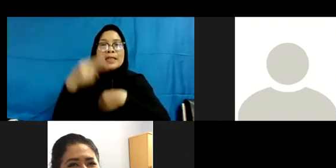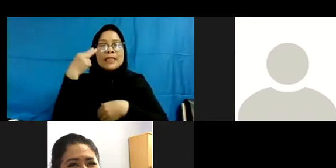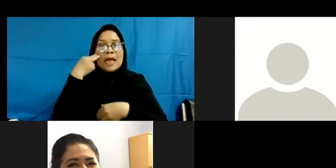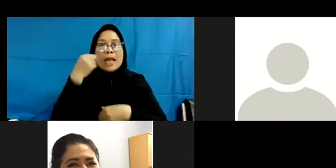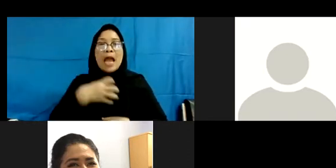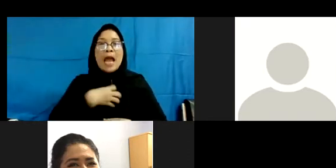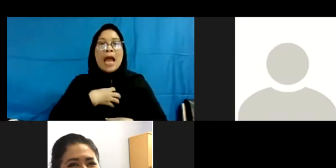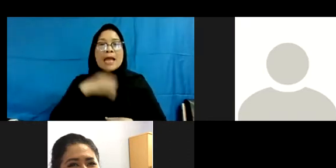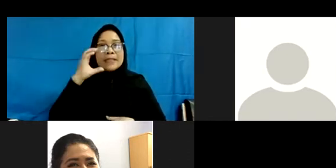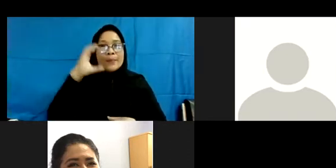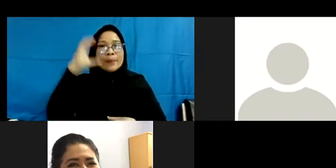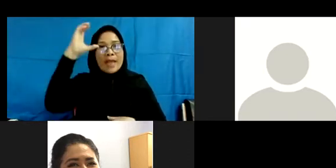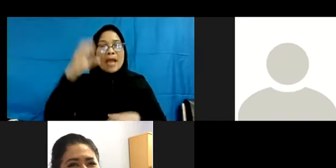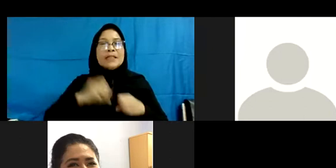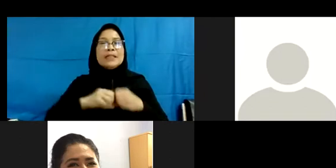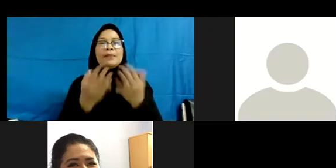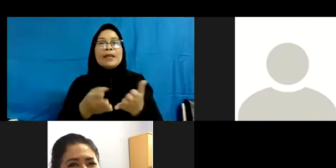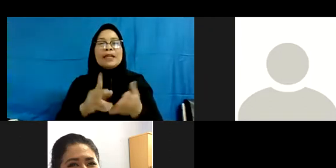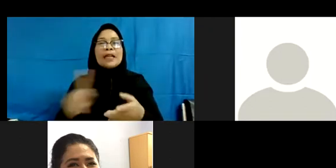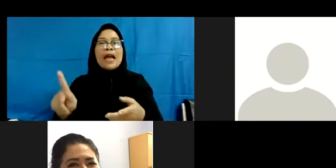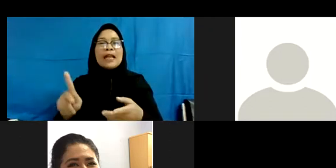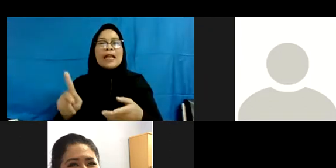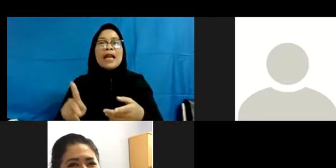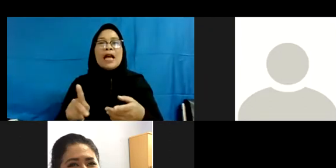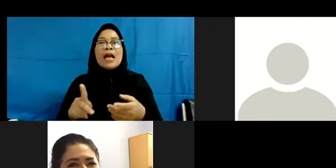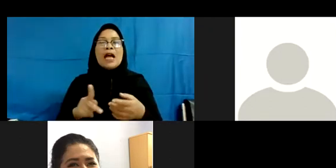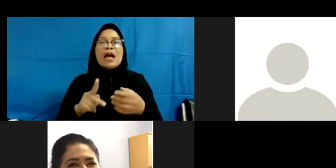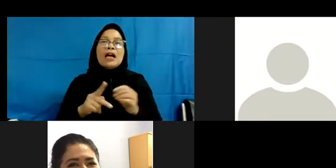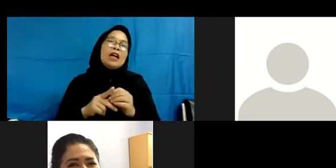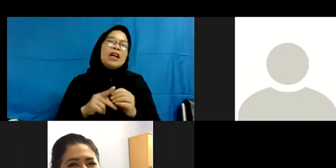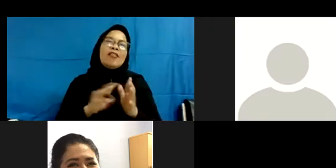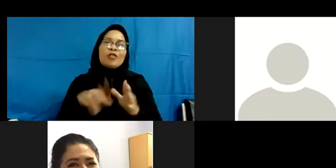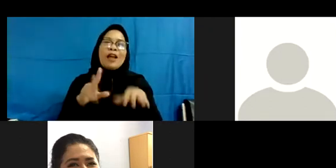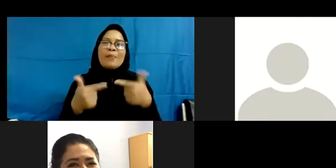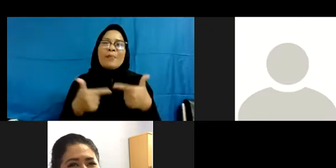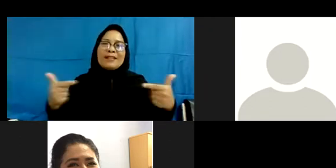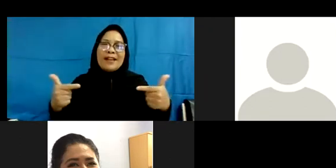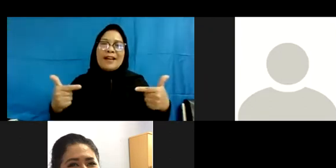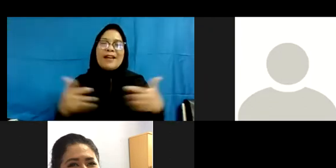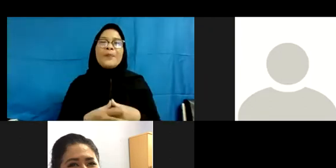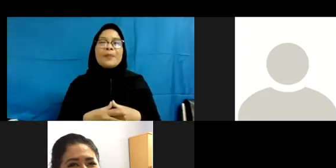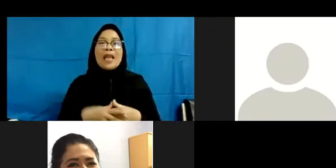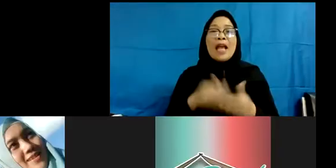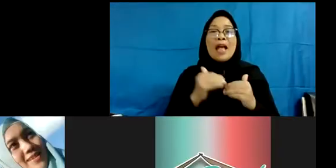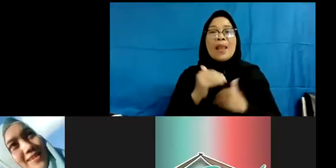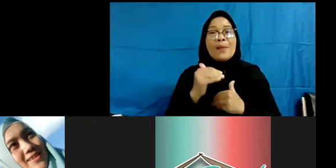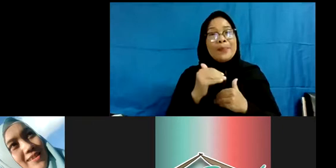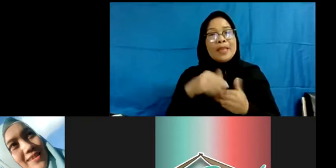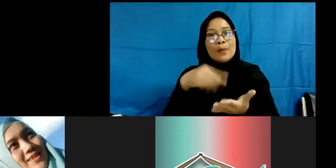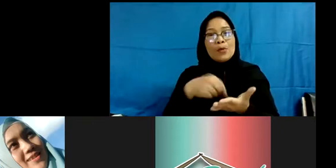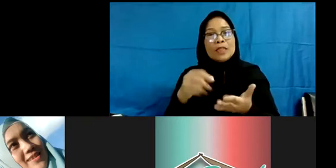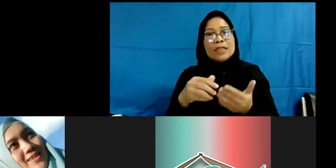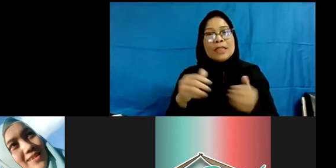diberikan kelonggaran gitu ya. Nah itu kita jadi advantage betul, untuk kita bisa lebih lebih knowledgeable gitu kan dibanding yang